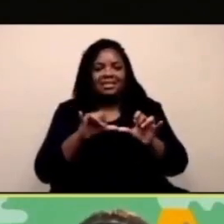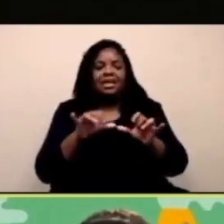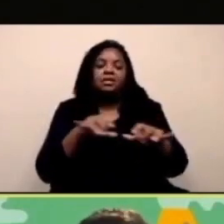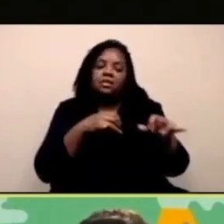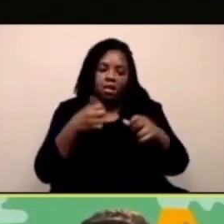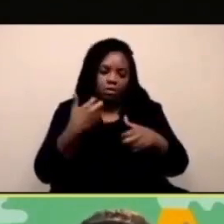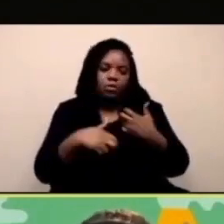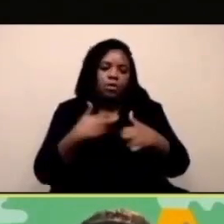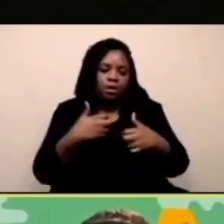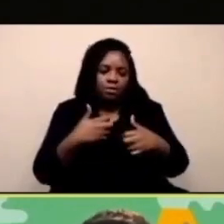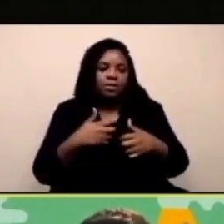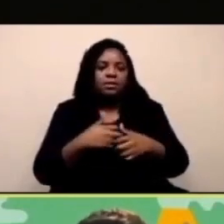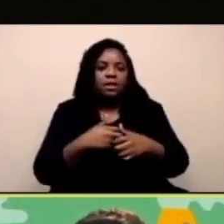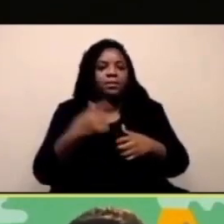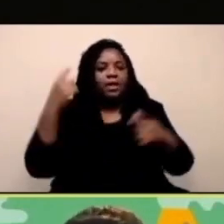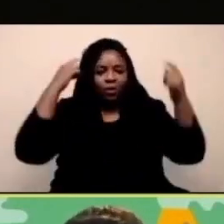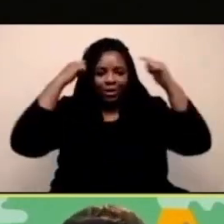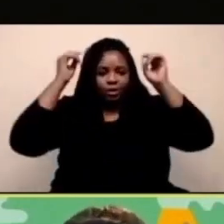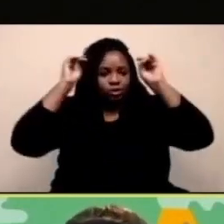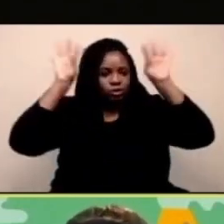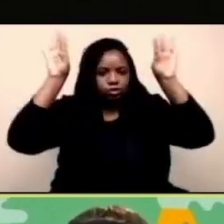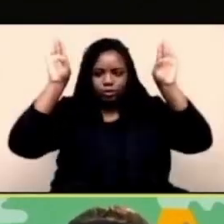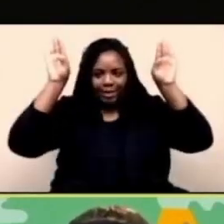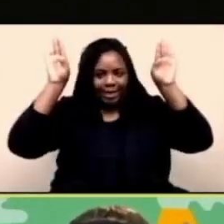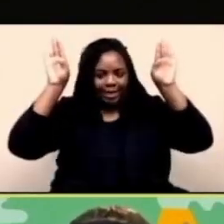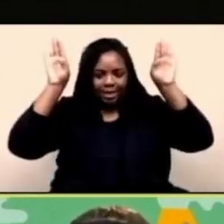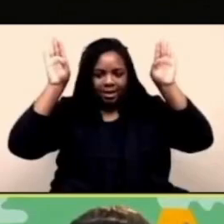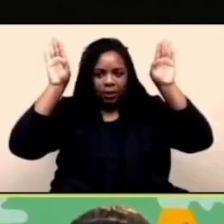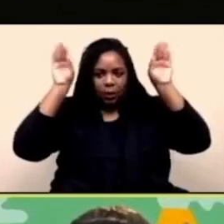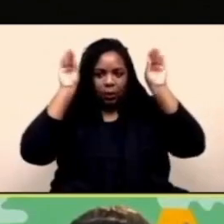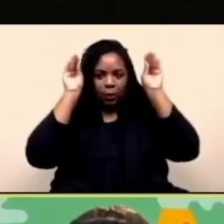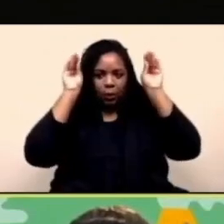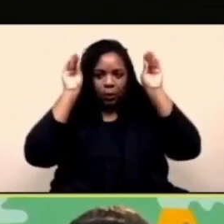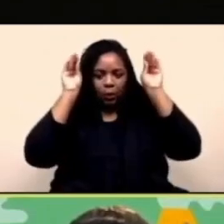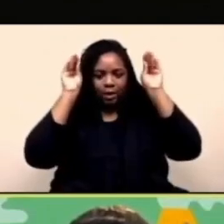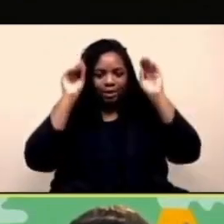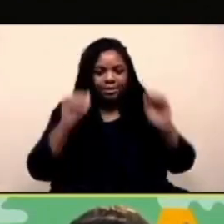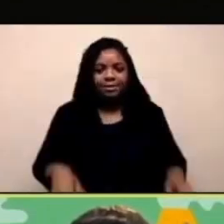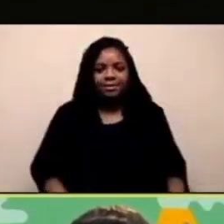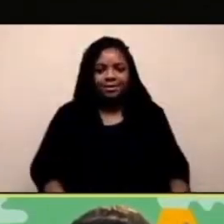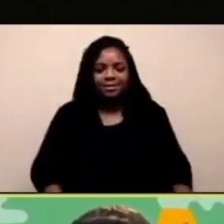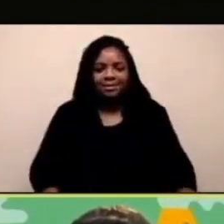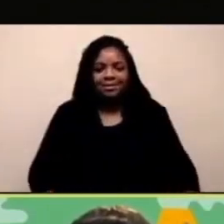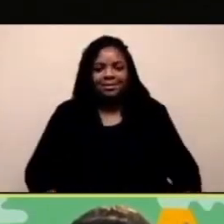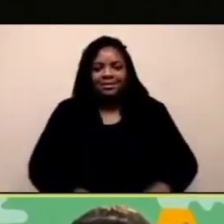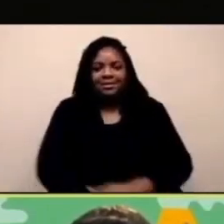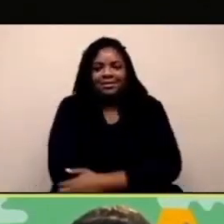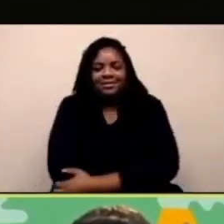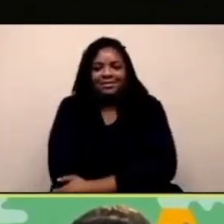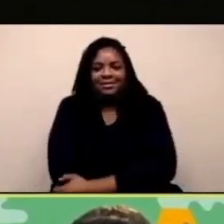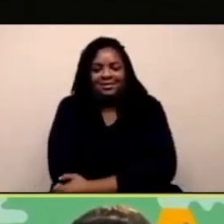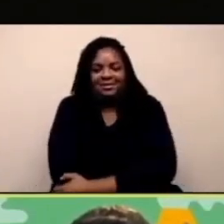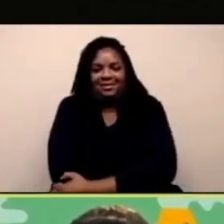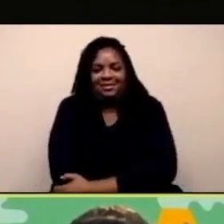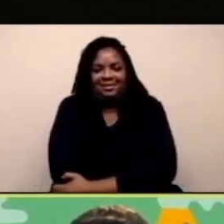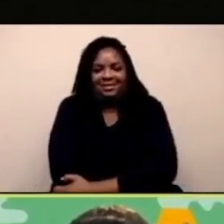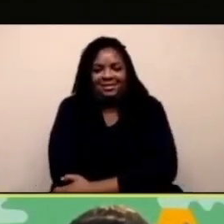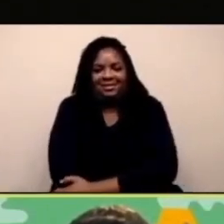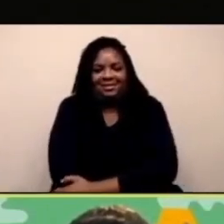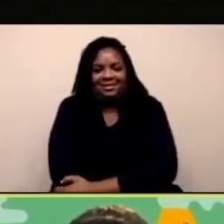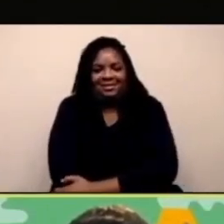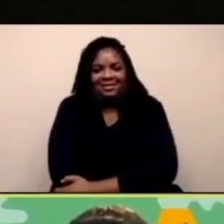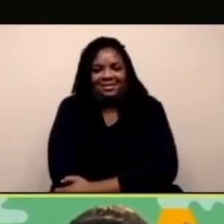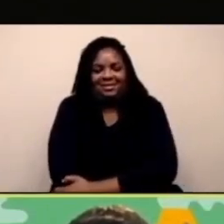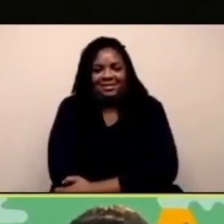変わりませんというわけでこの自分の後画面に合わせるように合わせるブロックを適用しますあと